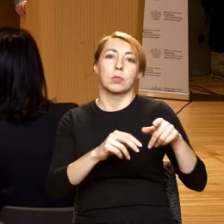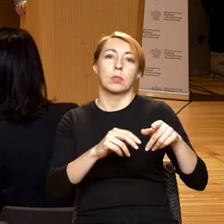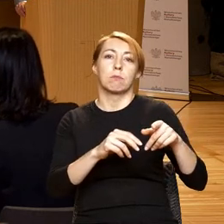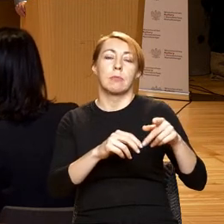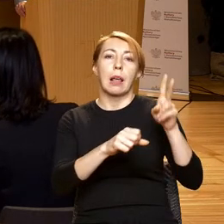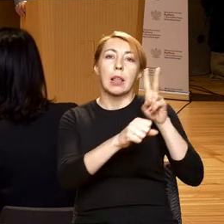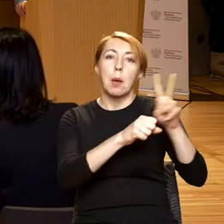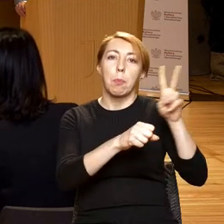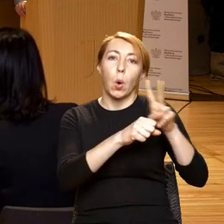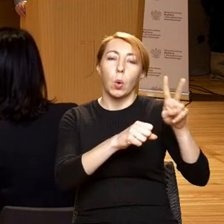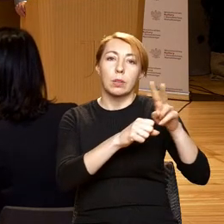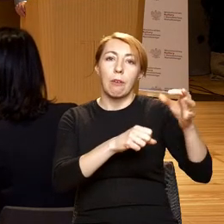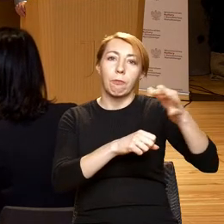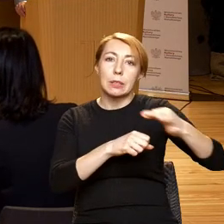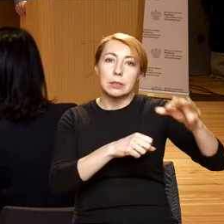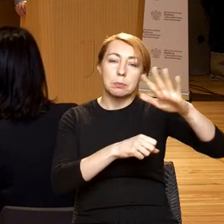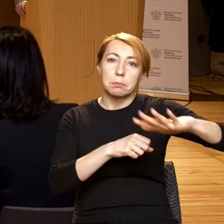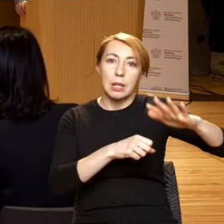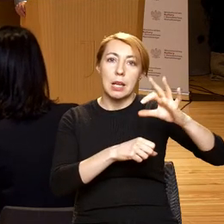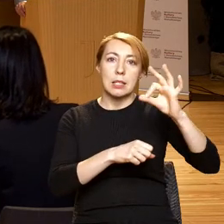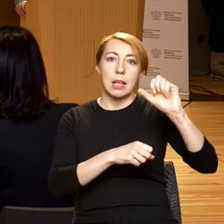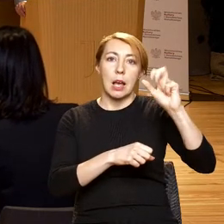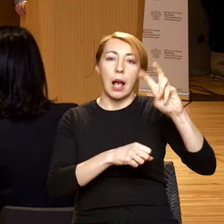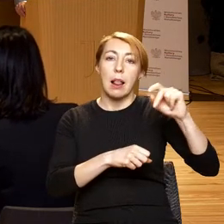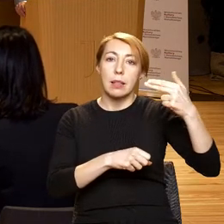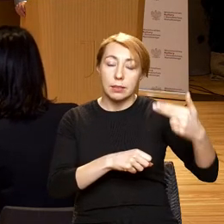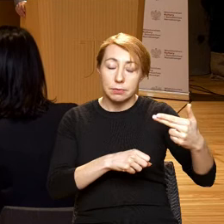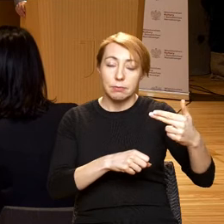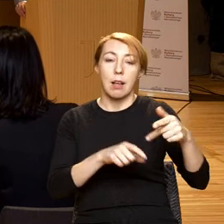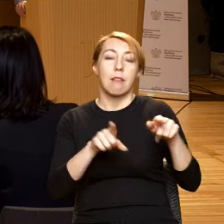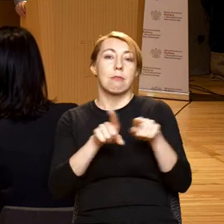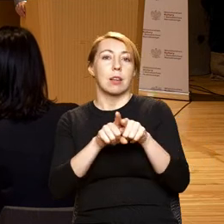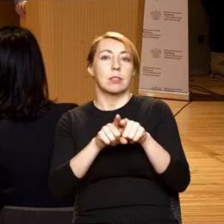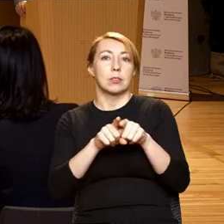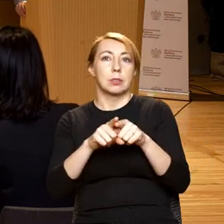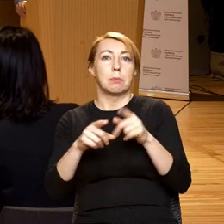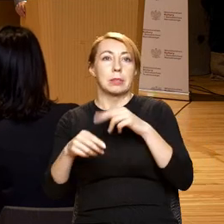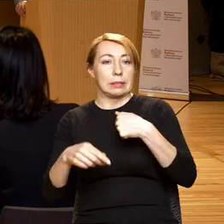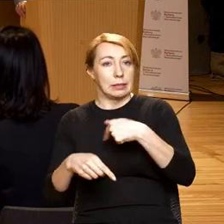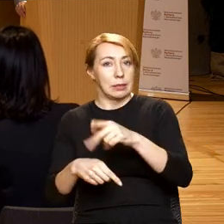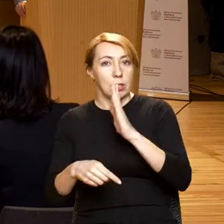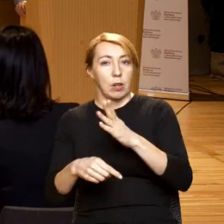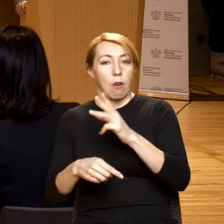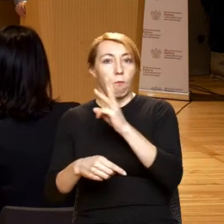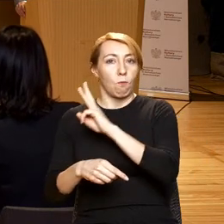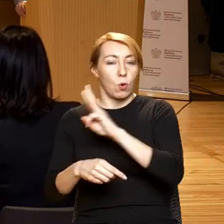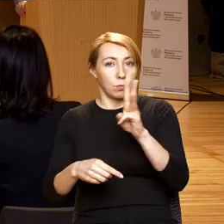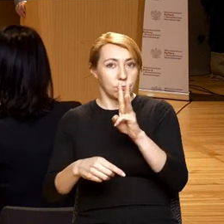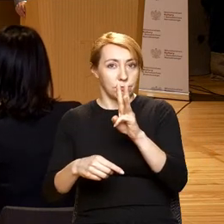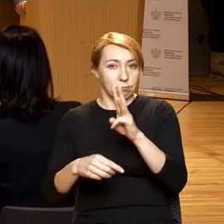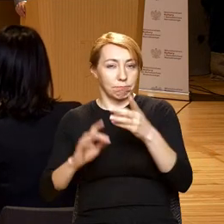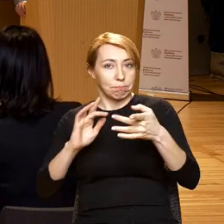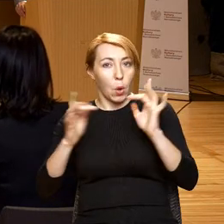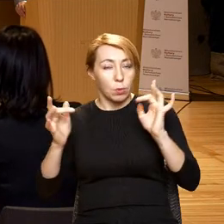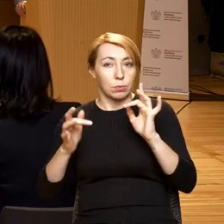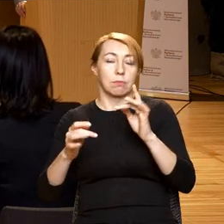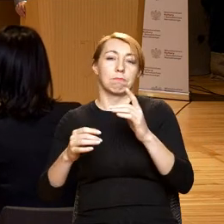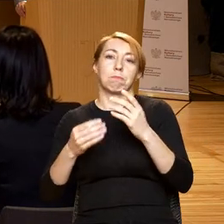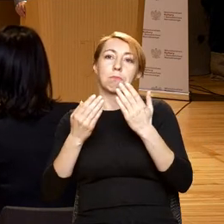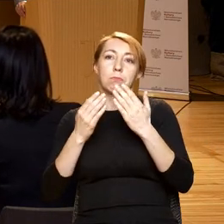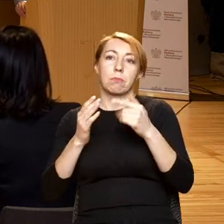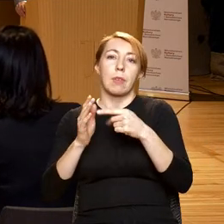wysp japońskich i z Sahalinu. Na ukończeniu jest portal poświęcony Bronisławowi